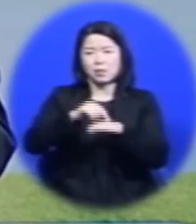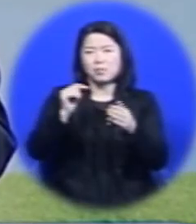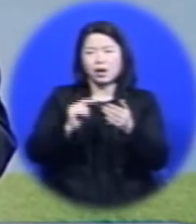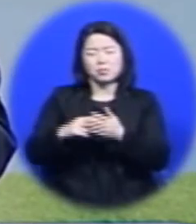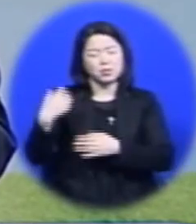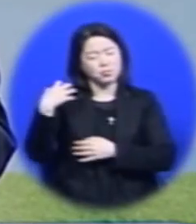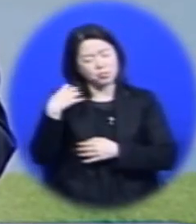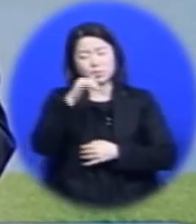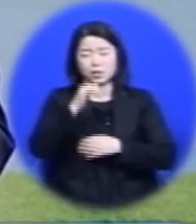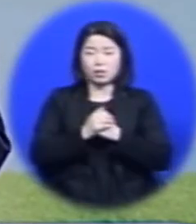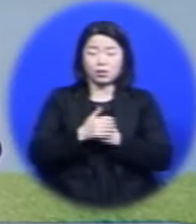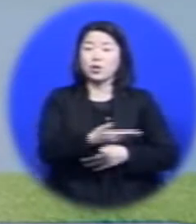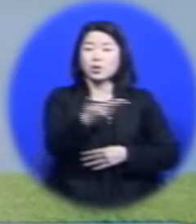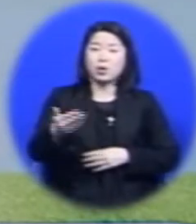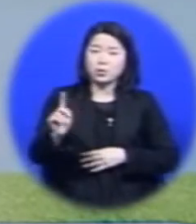겠습니다